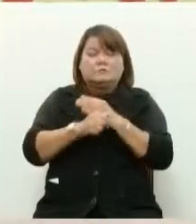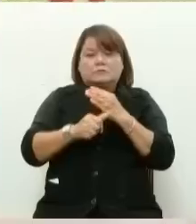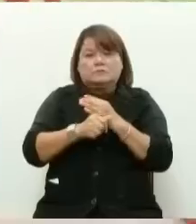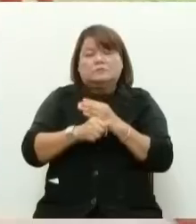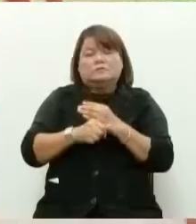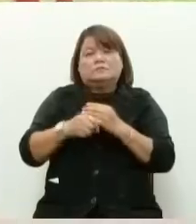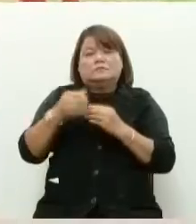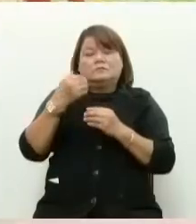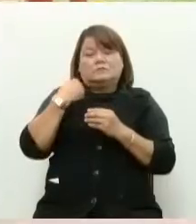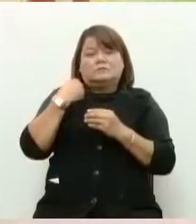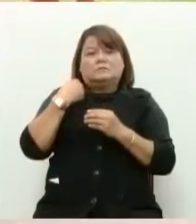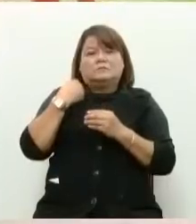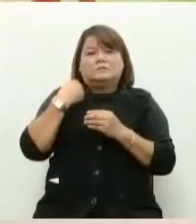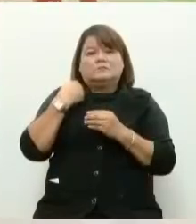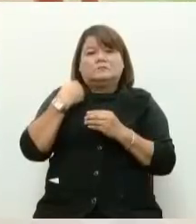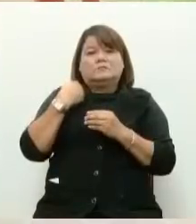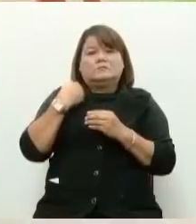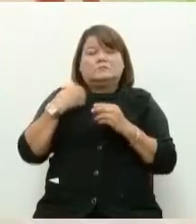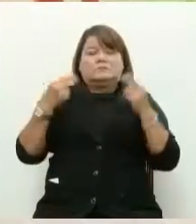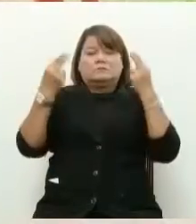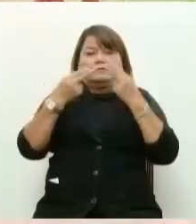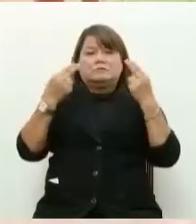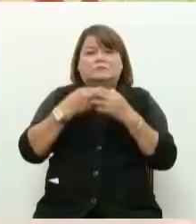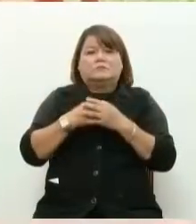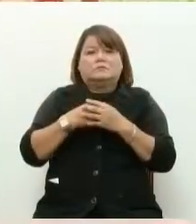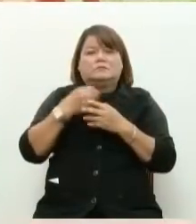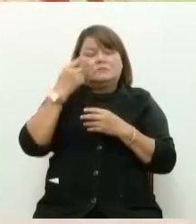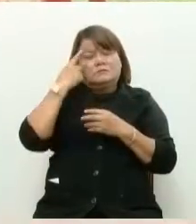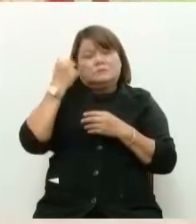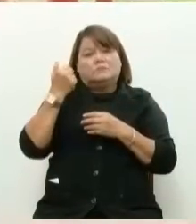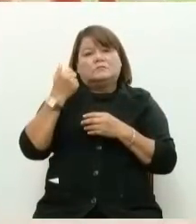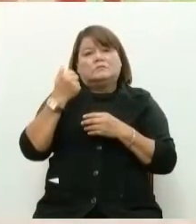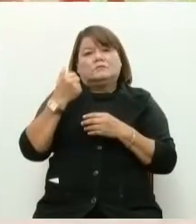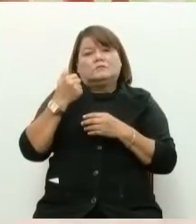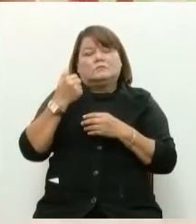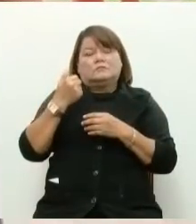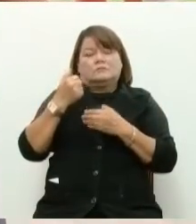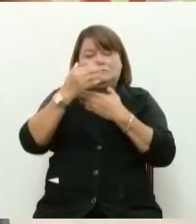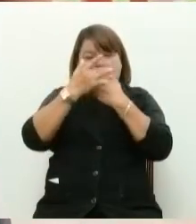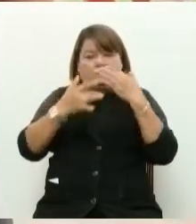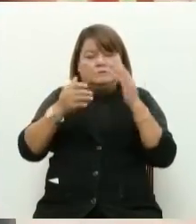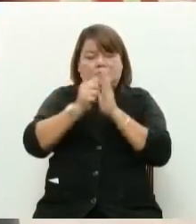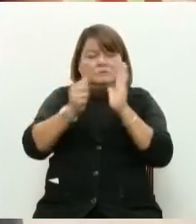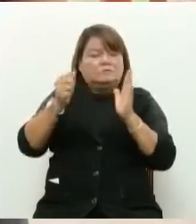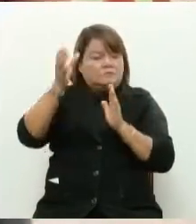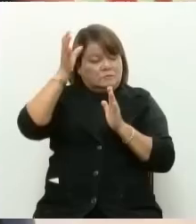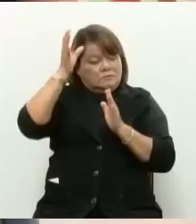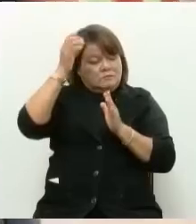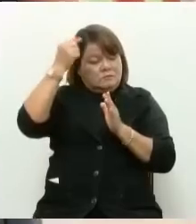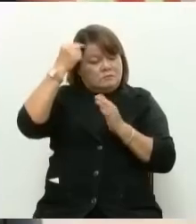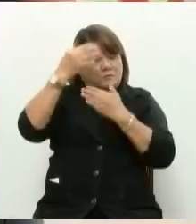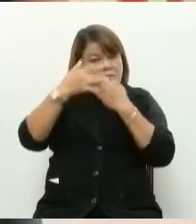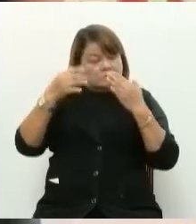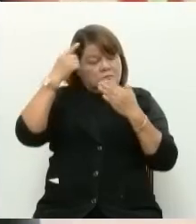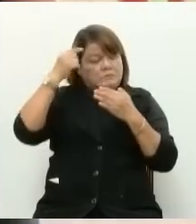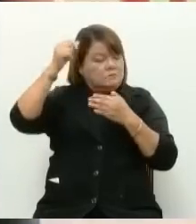ขาก็มีอาการที่ค่อนข้างน่าเป็นห่วงนะคะเนื่องจากว่ามีภาวะเลือดออกในสมองค่ะคุณหมอก็ได้ทำการผ่าตัดส